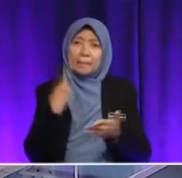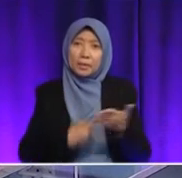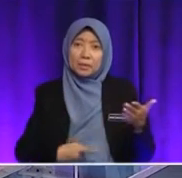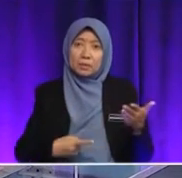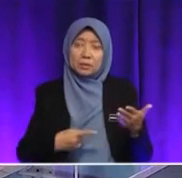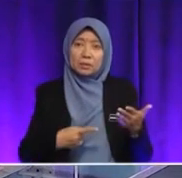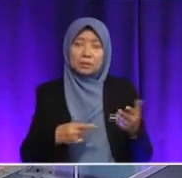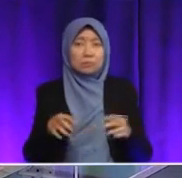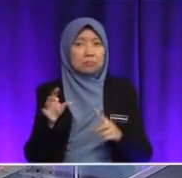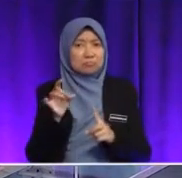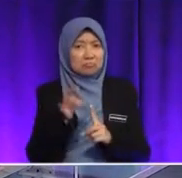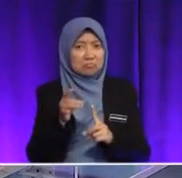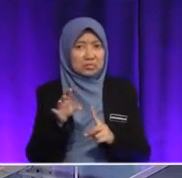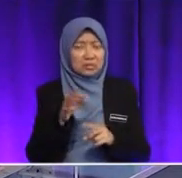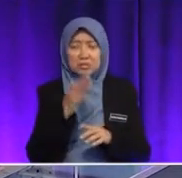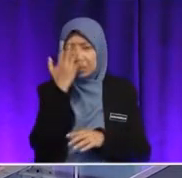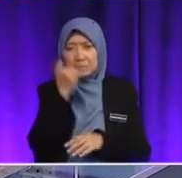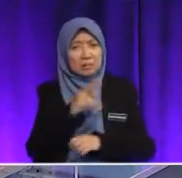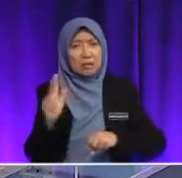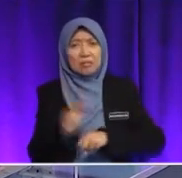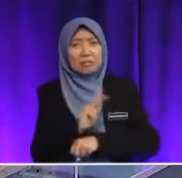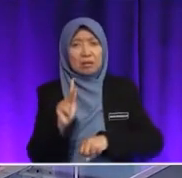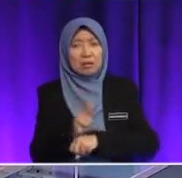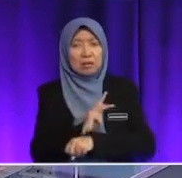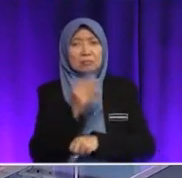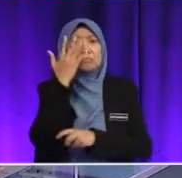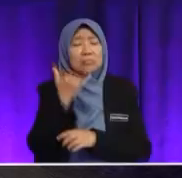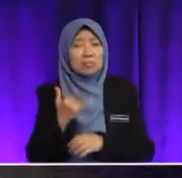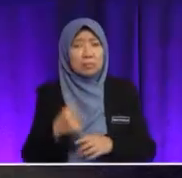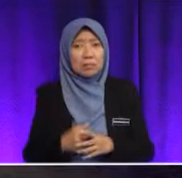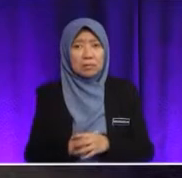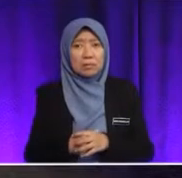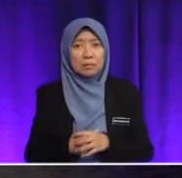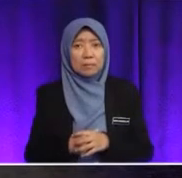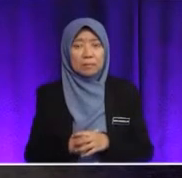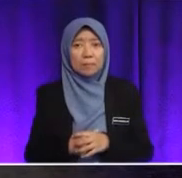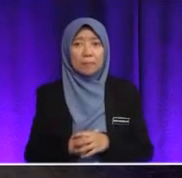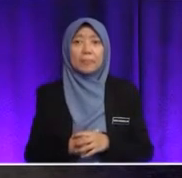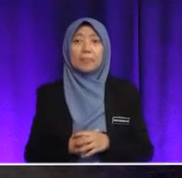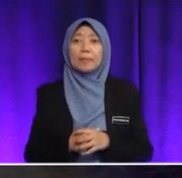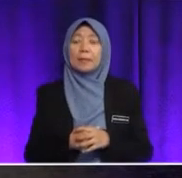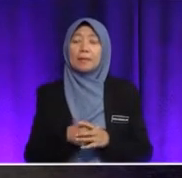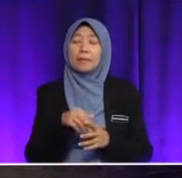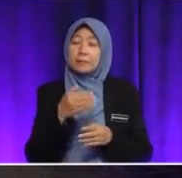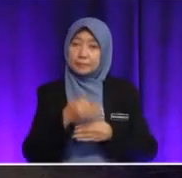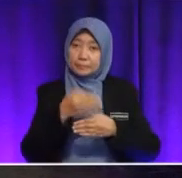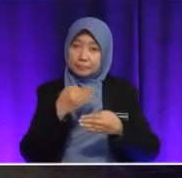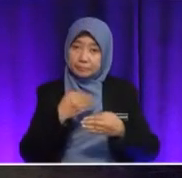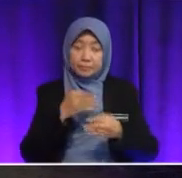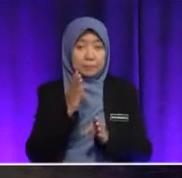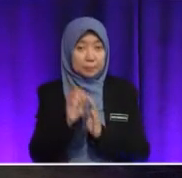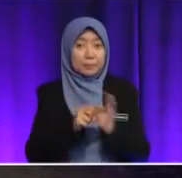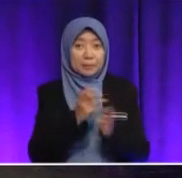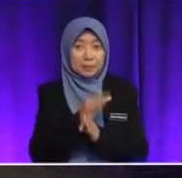kenapa jitak bekarat pun Kenapa Ibu Batam ke sini tak bekal langsung Eko H sebenarnya kita ada